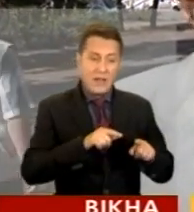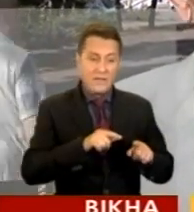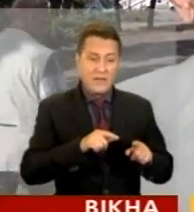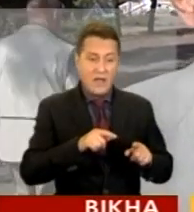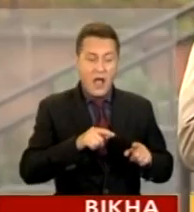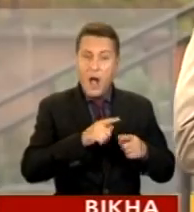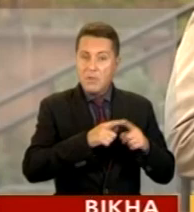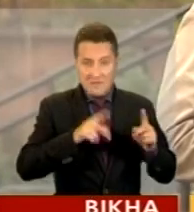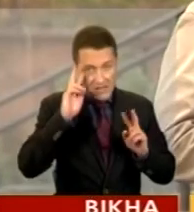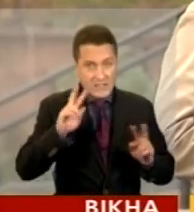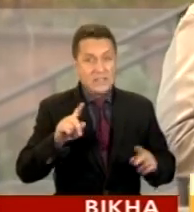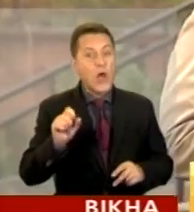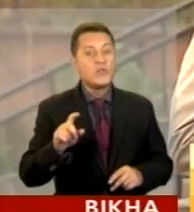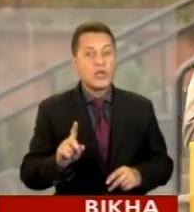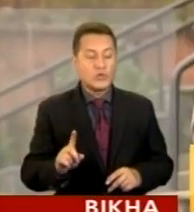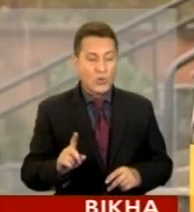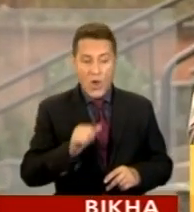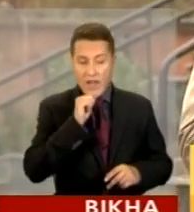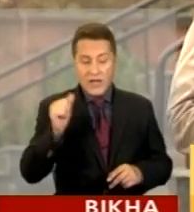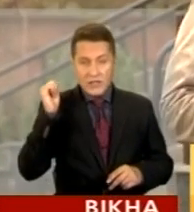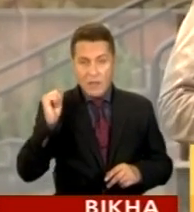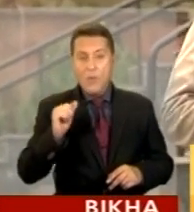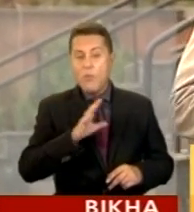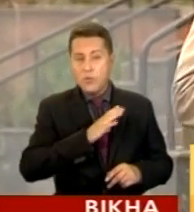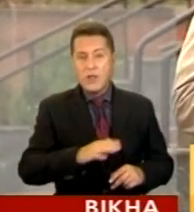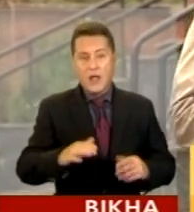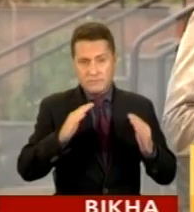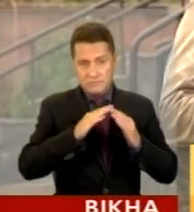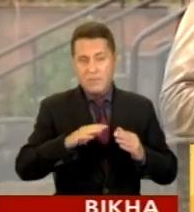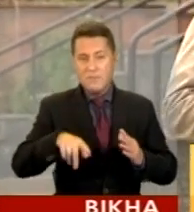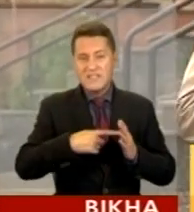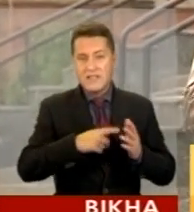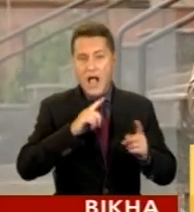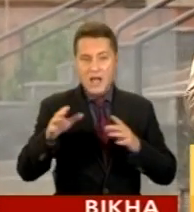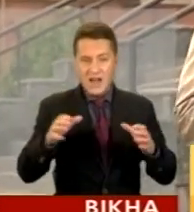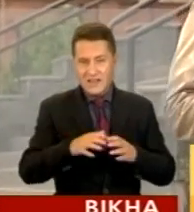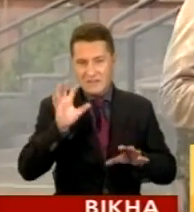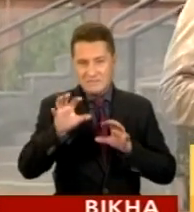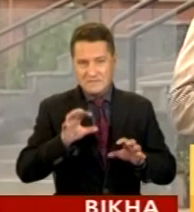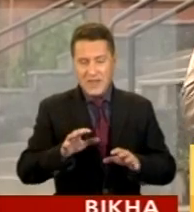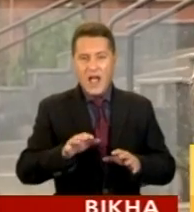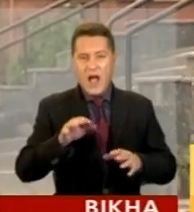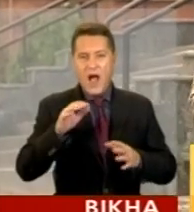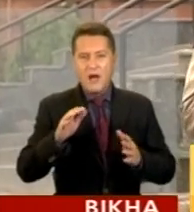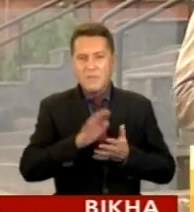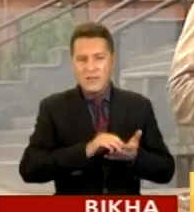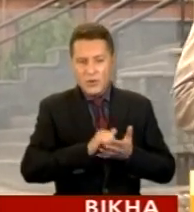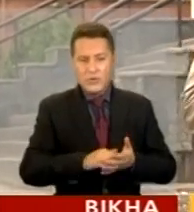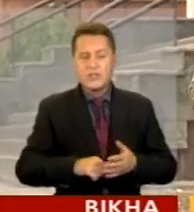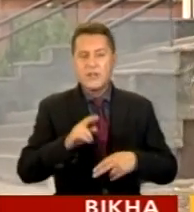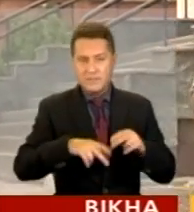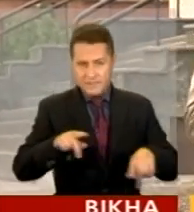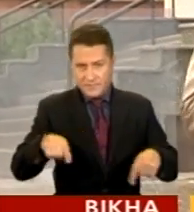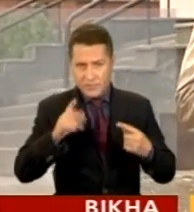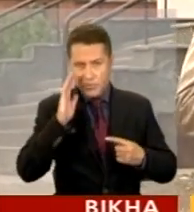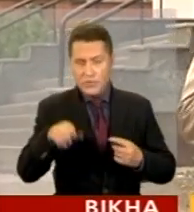не знаю за що. Рік тому у цій будівлі була розташована Маріупольська міська рада. Ось така вона зараз обгоріла та потрощена. Звісно, що на відбудову цієї споруди